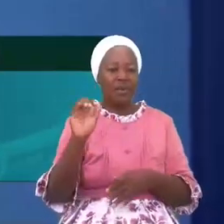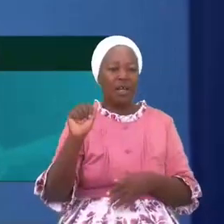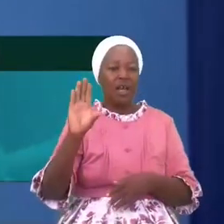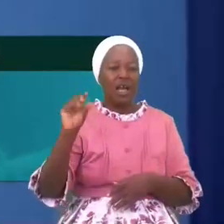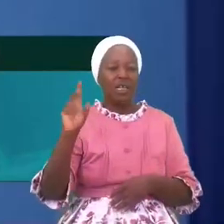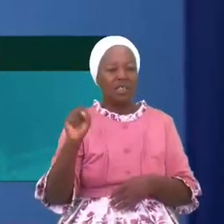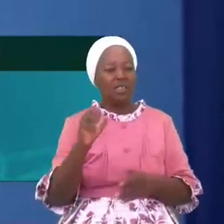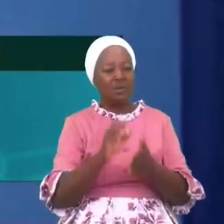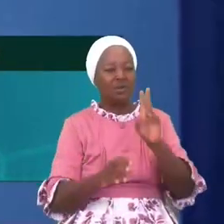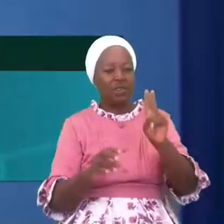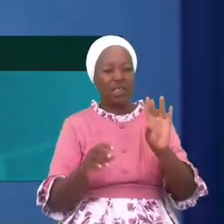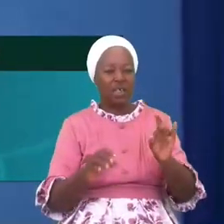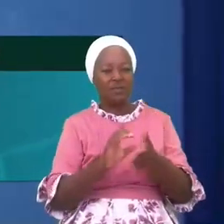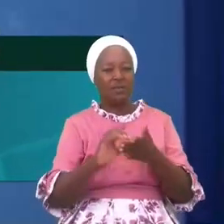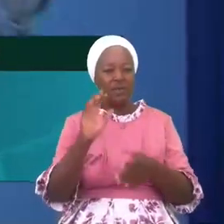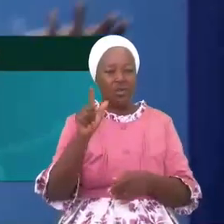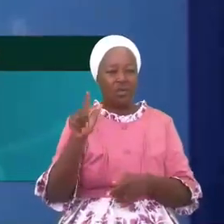25.